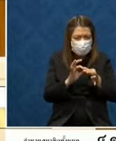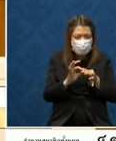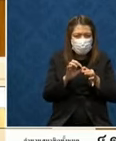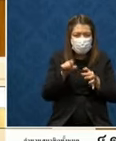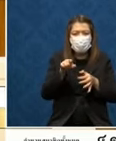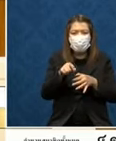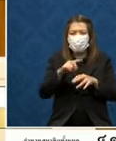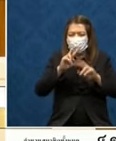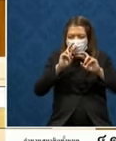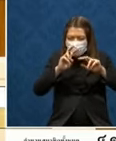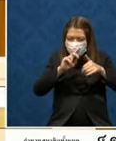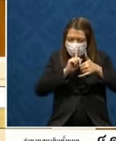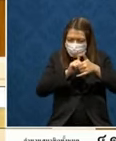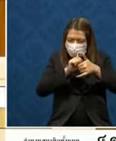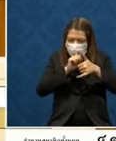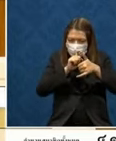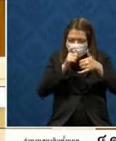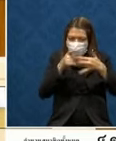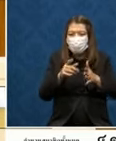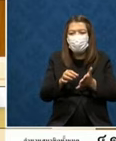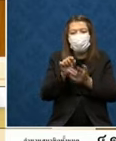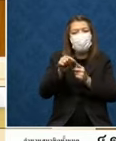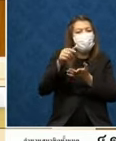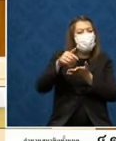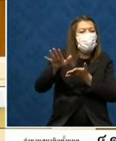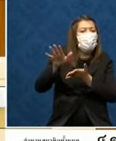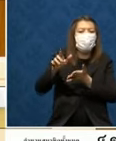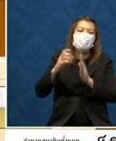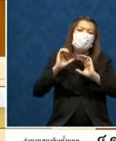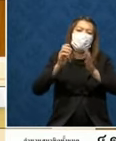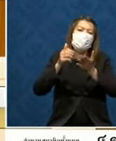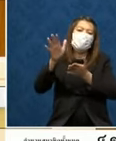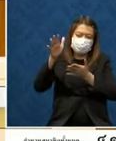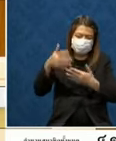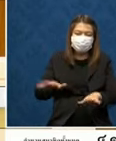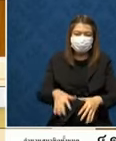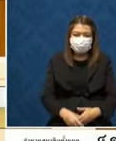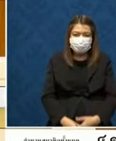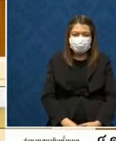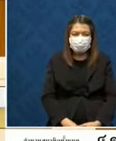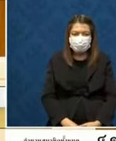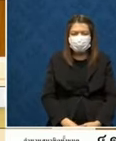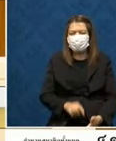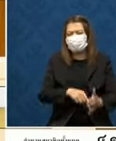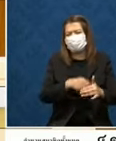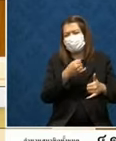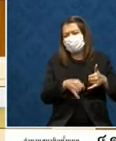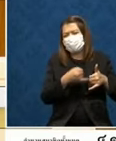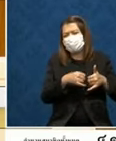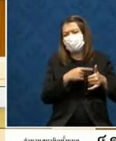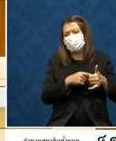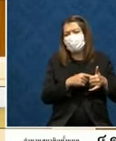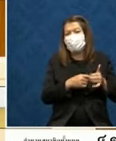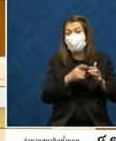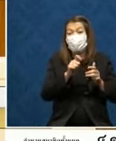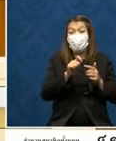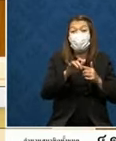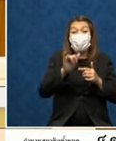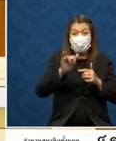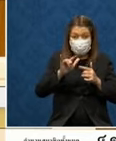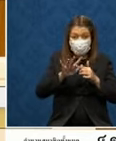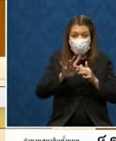กรรมการสืบสวนสอบสวนมีคำสั่งให้ออกราชการไว้ก่อนไปแล้วรายใดดูแล้วว่ามีความผิดอาญาด้วยก็ดำเนินคดีอาญาไป